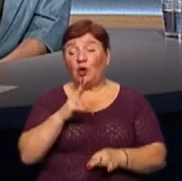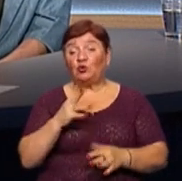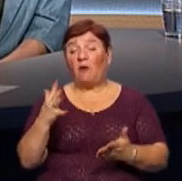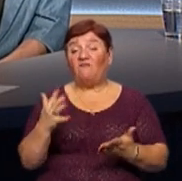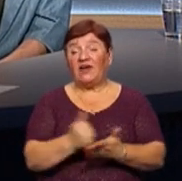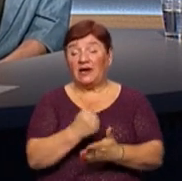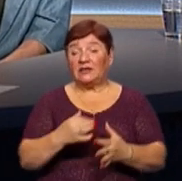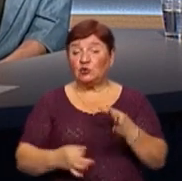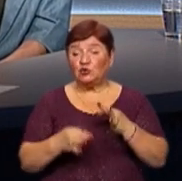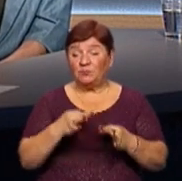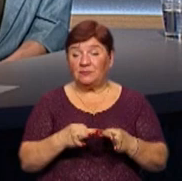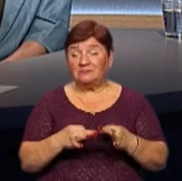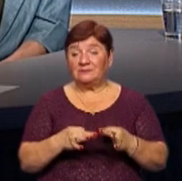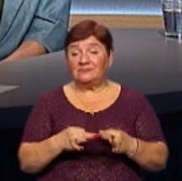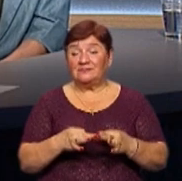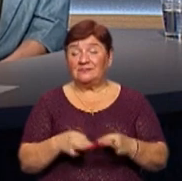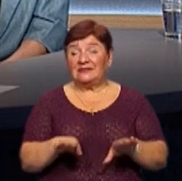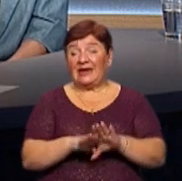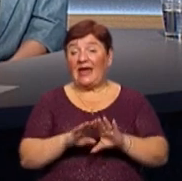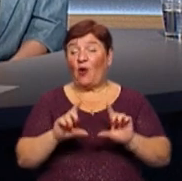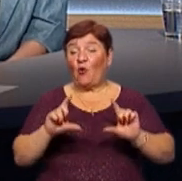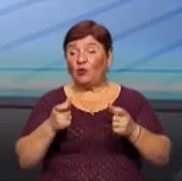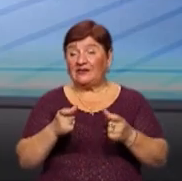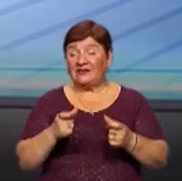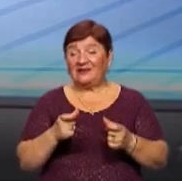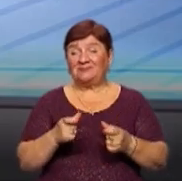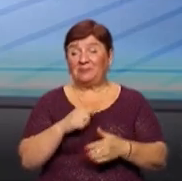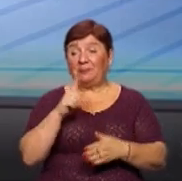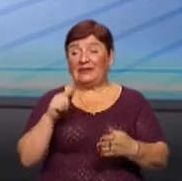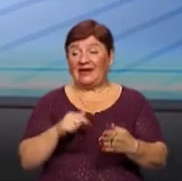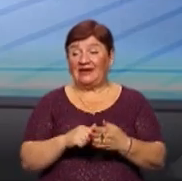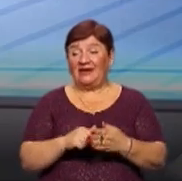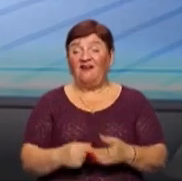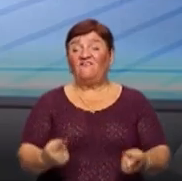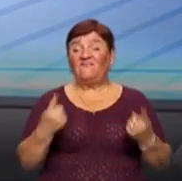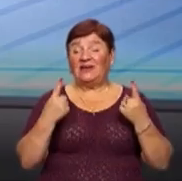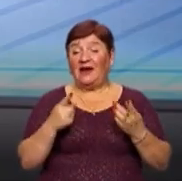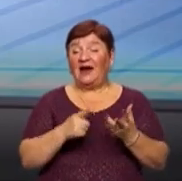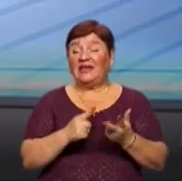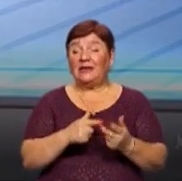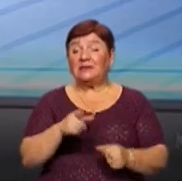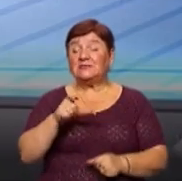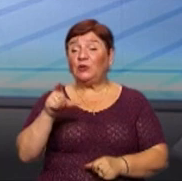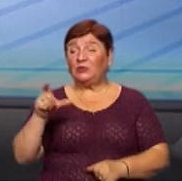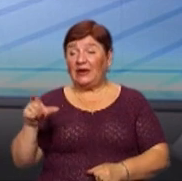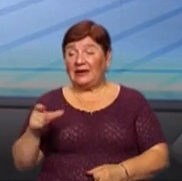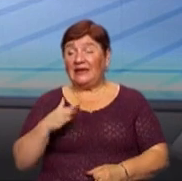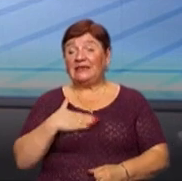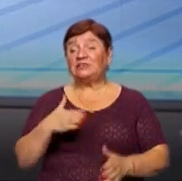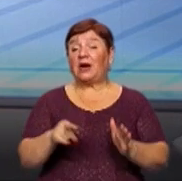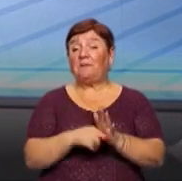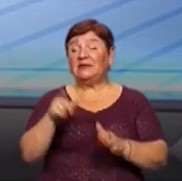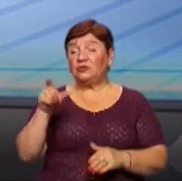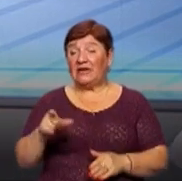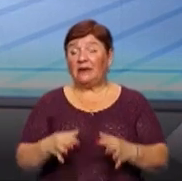суд? Таке коротке питання. Так, рішення суду. Я зараз, ну, велика кількість людей, ну, наших